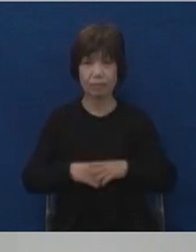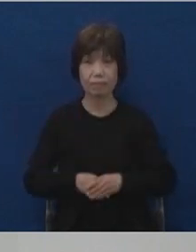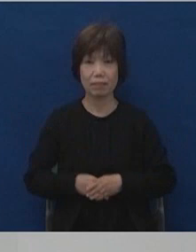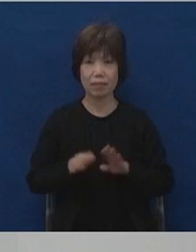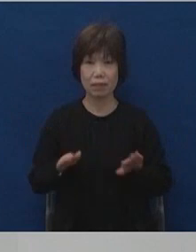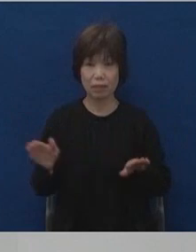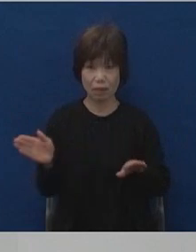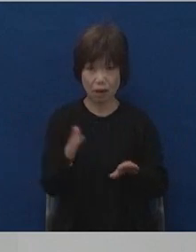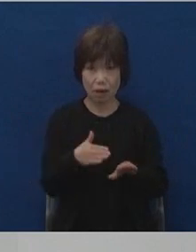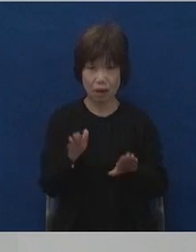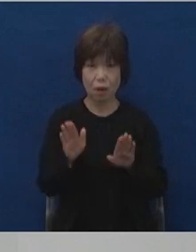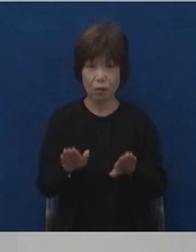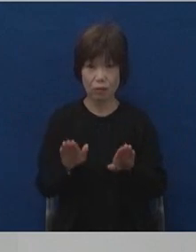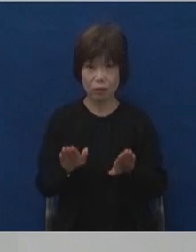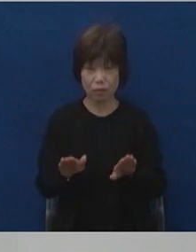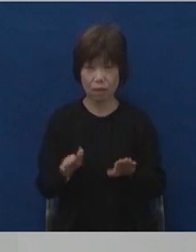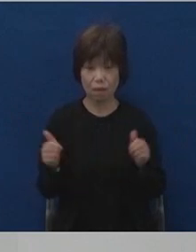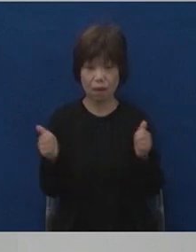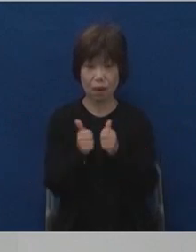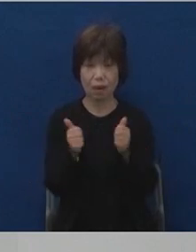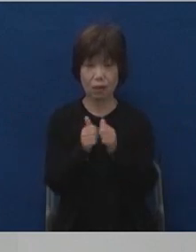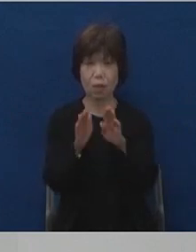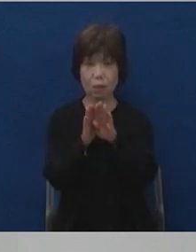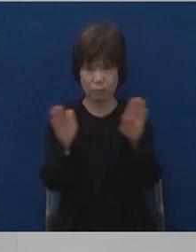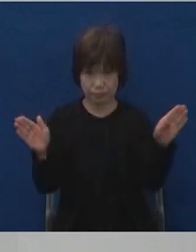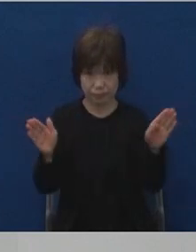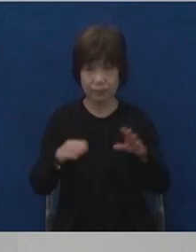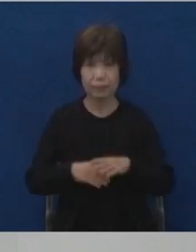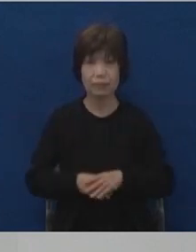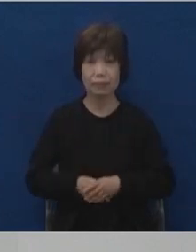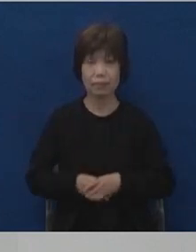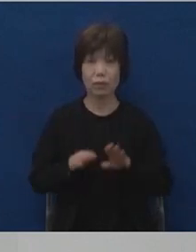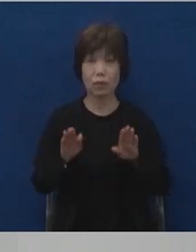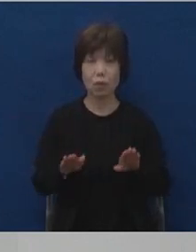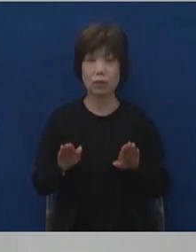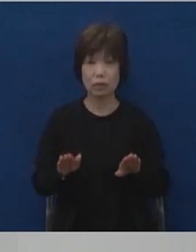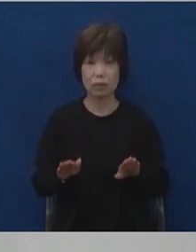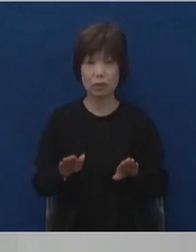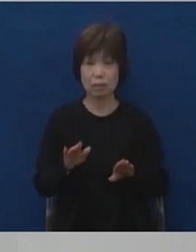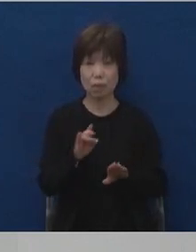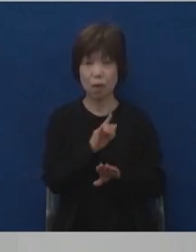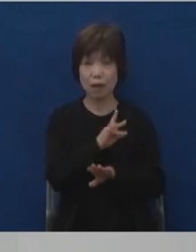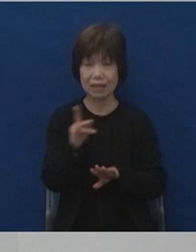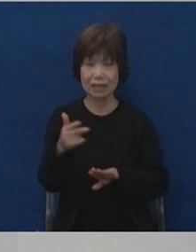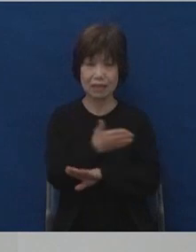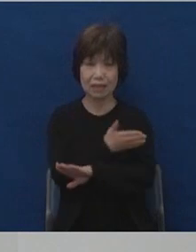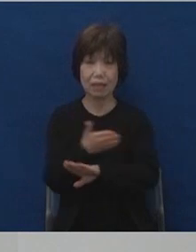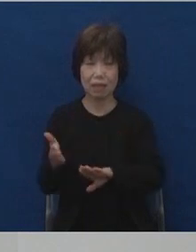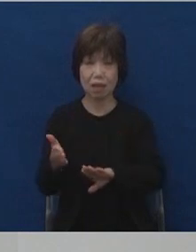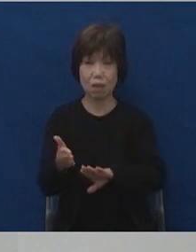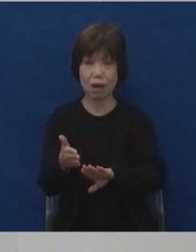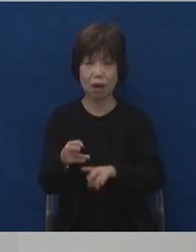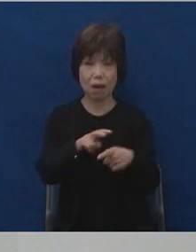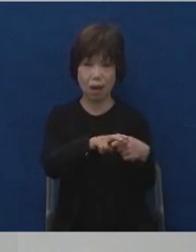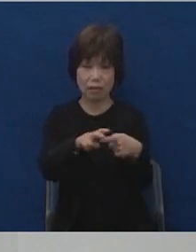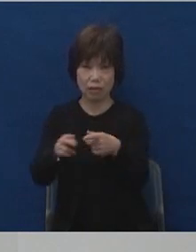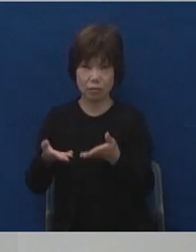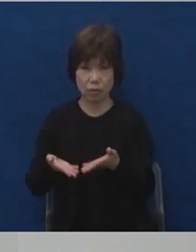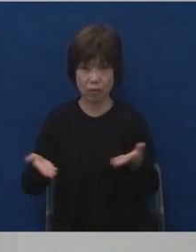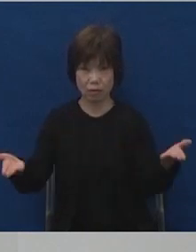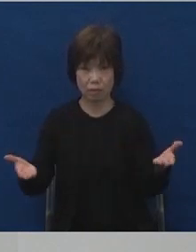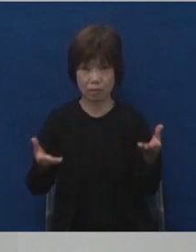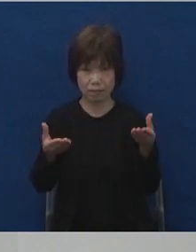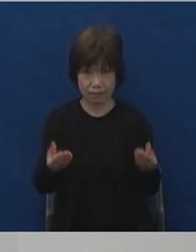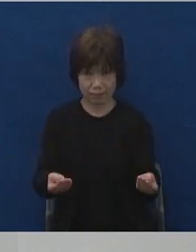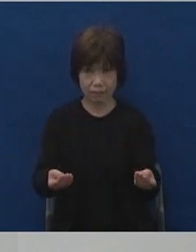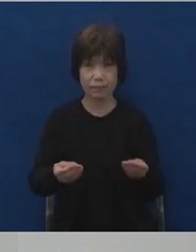より本日の会議を開きます。本日の議事日程は席上に配布いたしておきました。